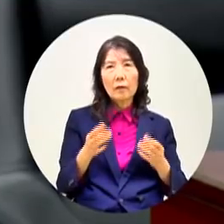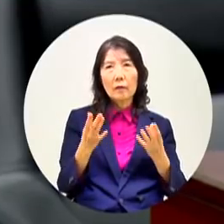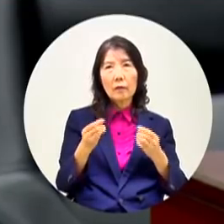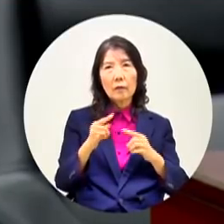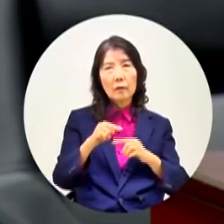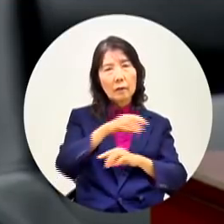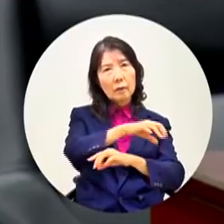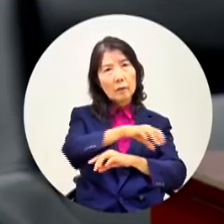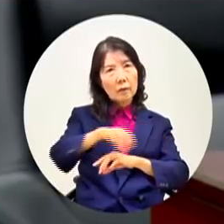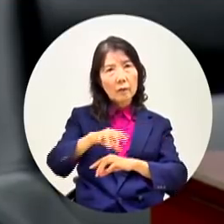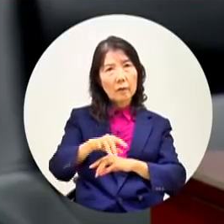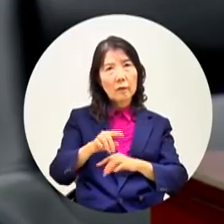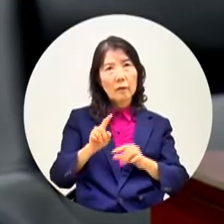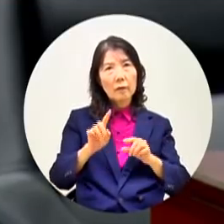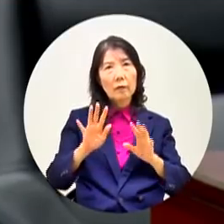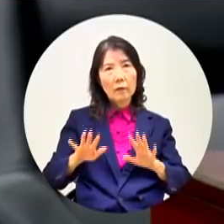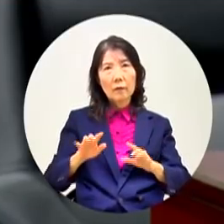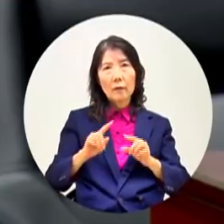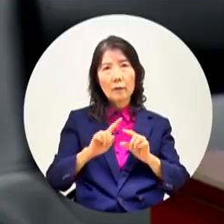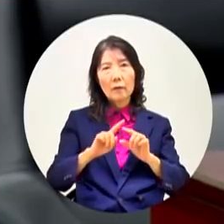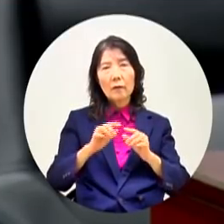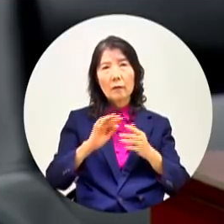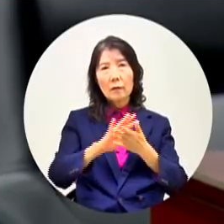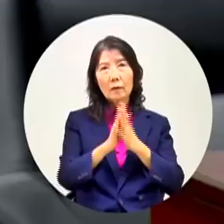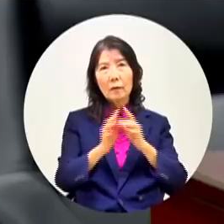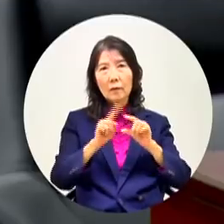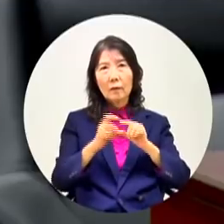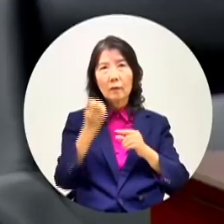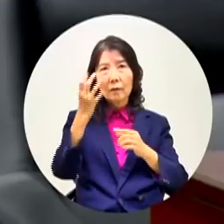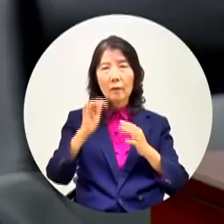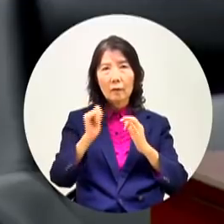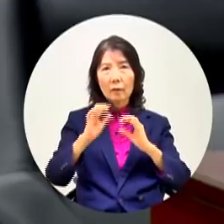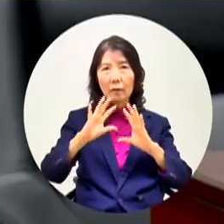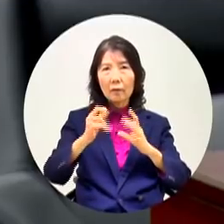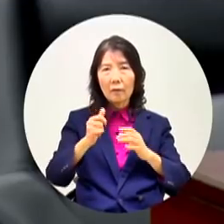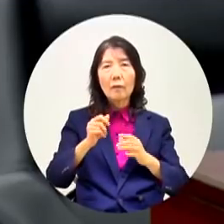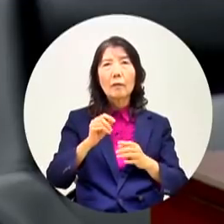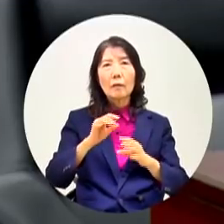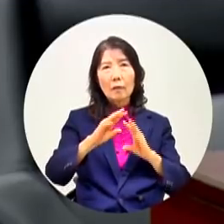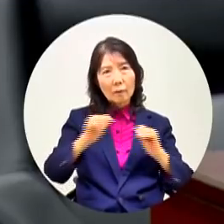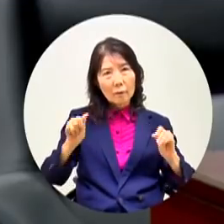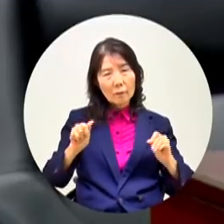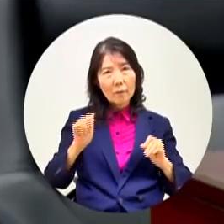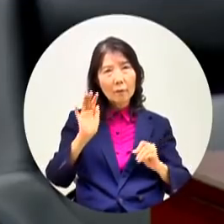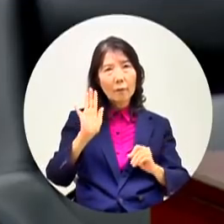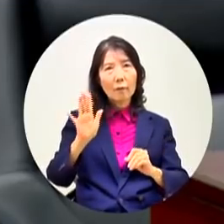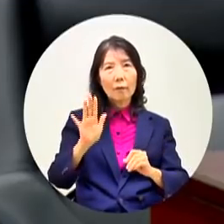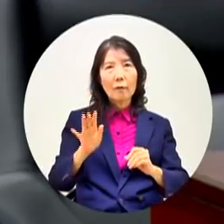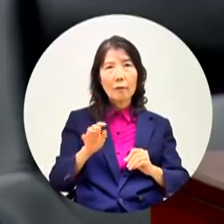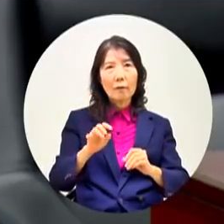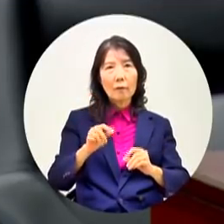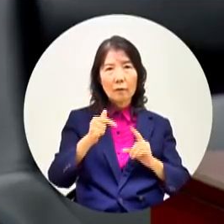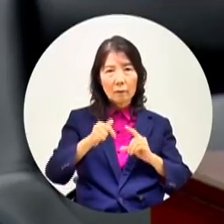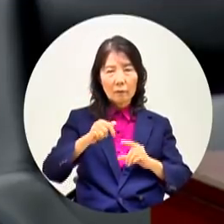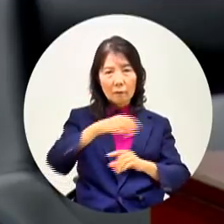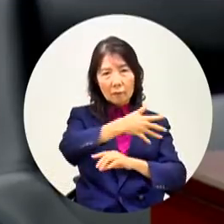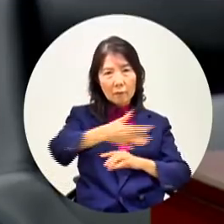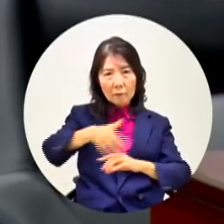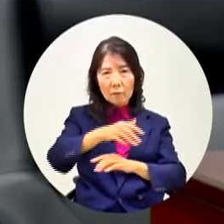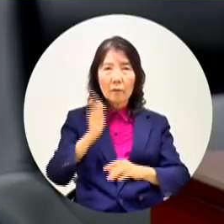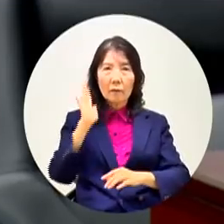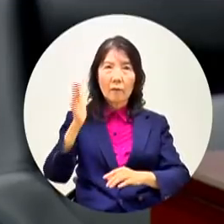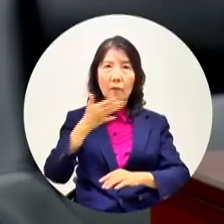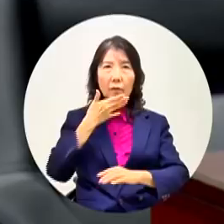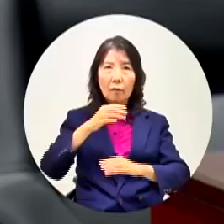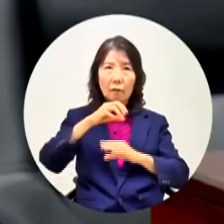就是即马变中华民国的财产，中华民国政府的土地。 啊，结果是去排泄咱水利局，咱的